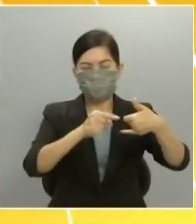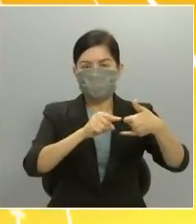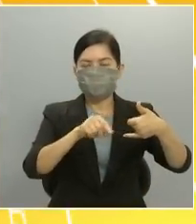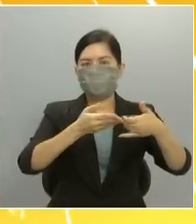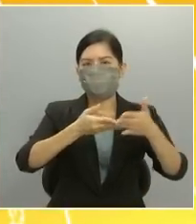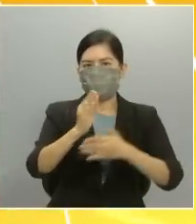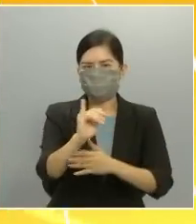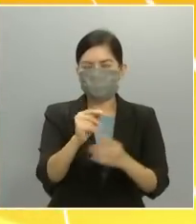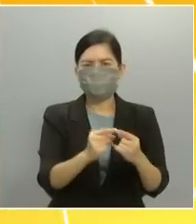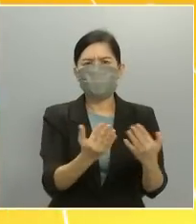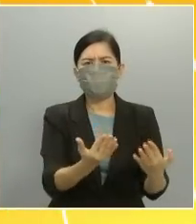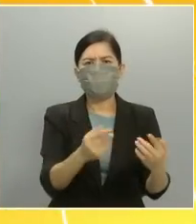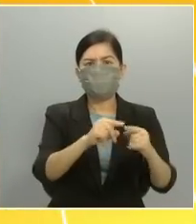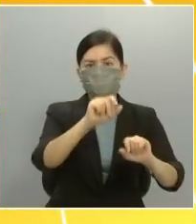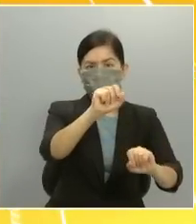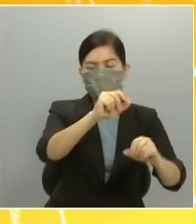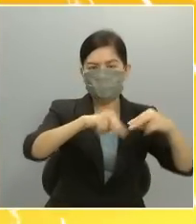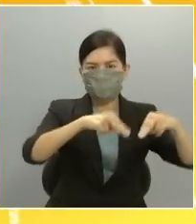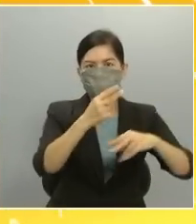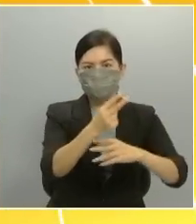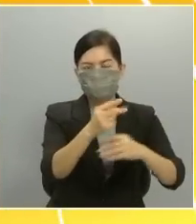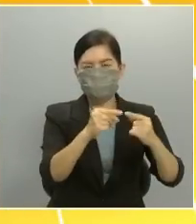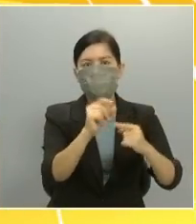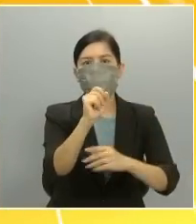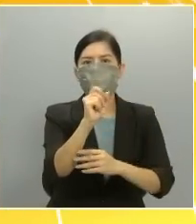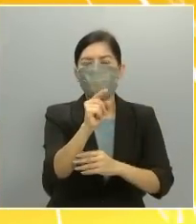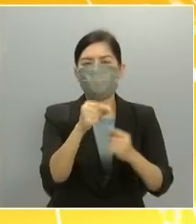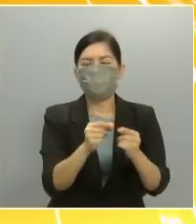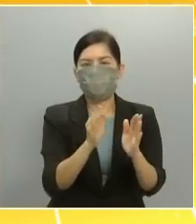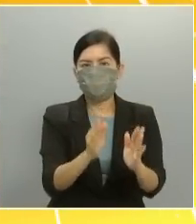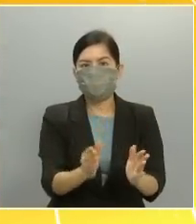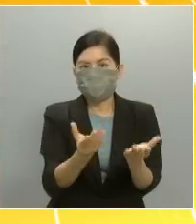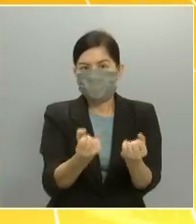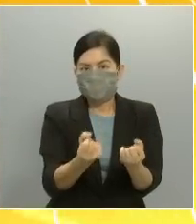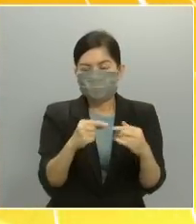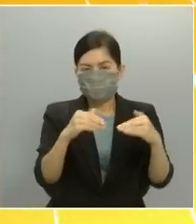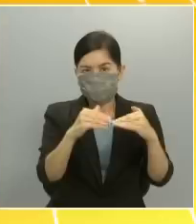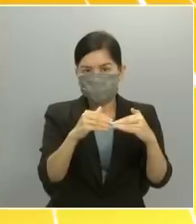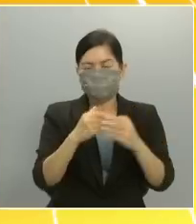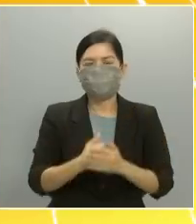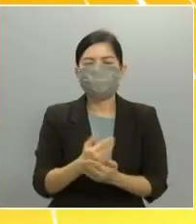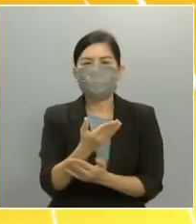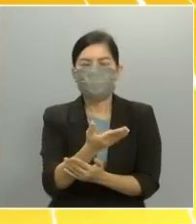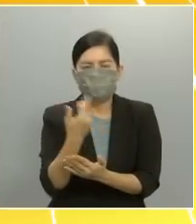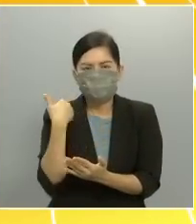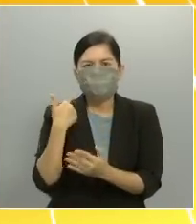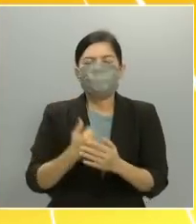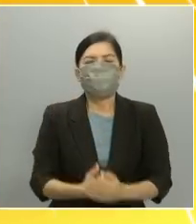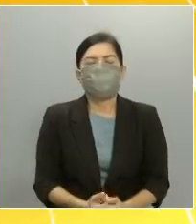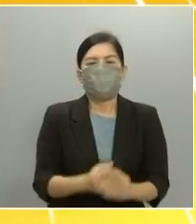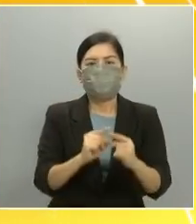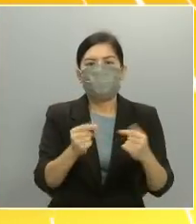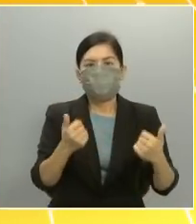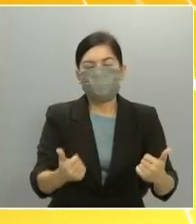กาศผลวันศุกร์ว่าครบถ้วนไหมแล้วผู้มีสิทธิ์ในรอบสุดท้ายเนี่ยเดือนมกราคมแต่อย่างน้อยสถิ